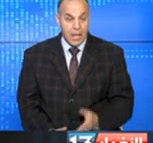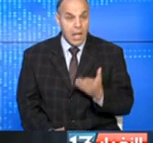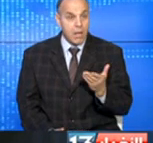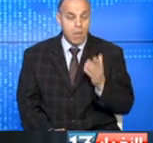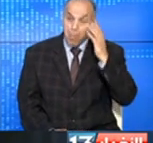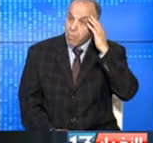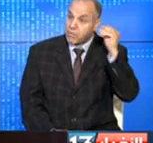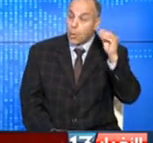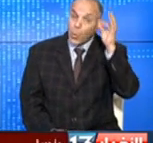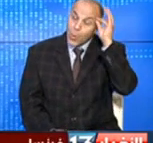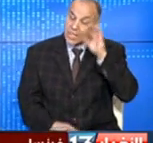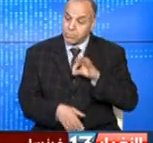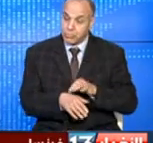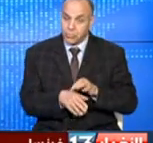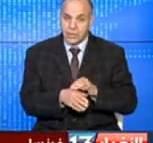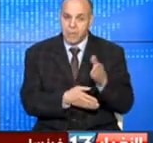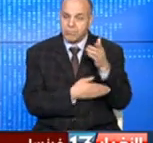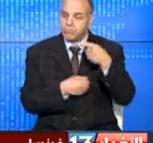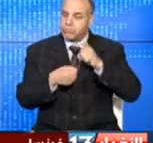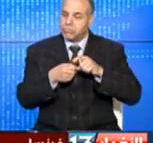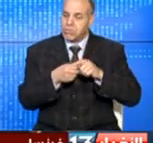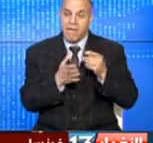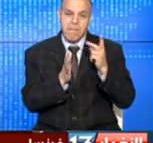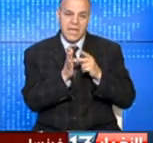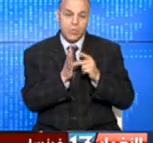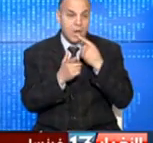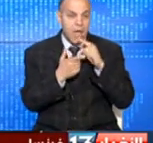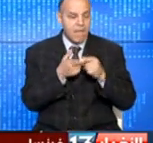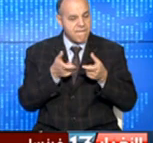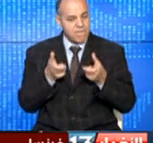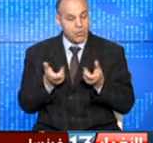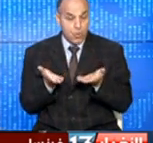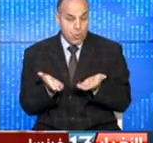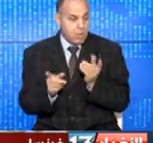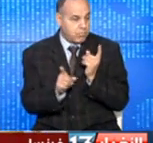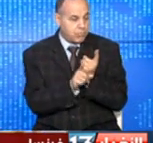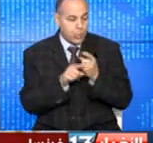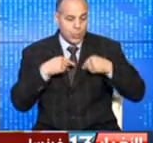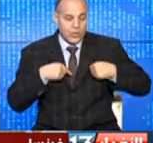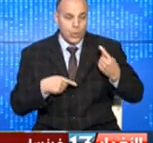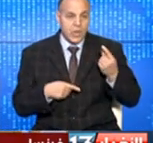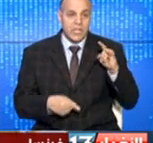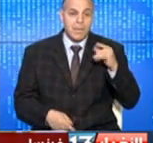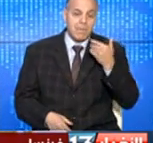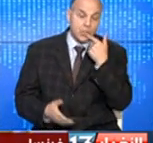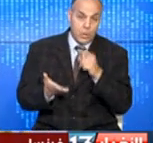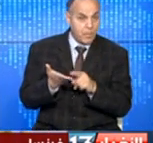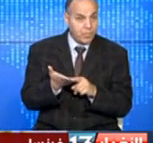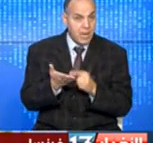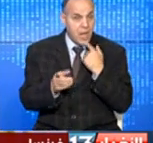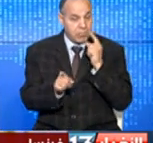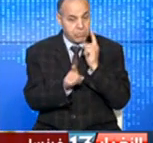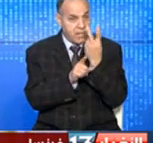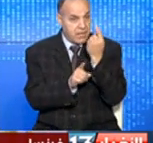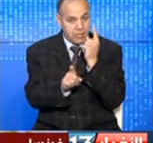كفاءات طبية تونسية شرفت راية تونس في باريس. كانت لهم الفرصة اليوم للقاء رئيس الحكومة هشام المشيشي خلال